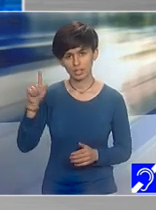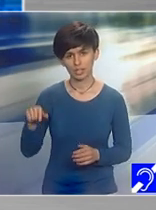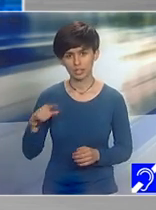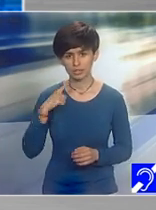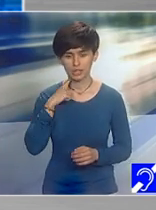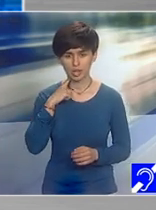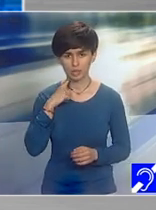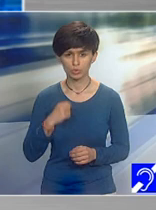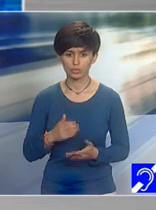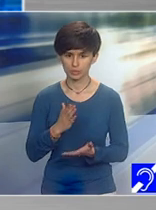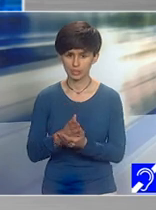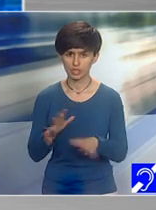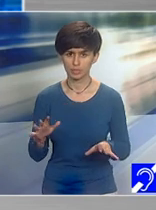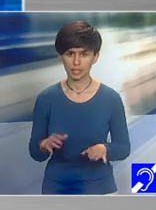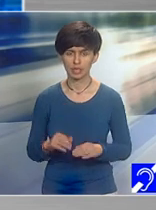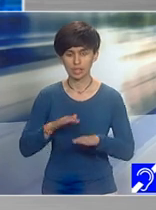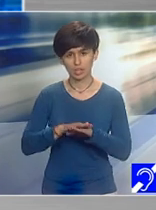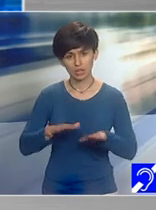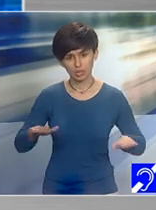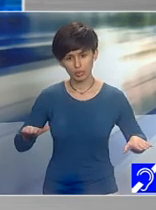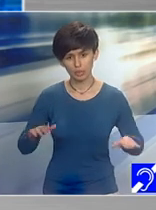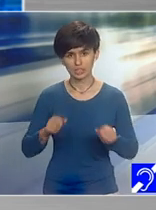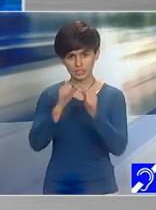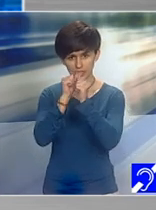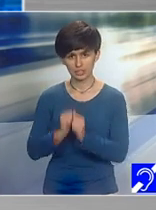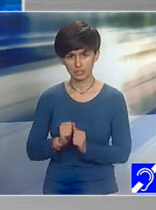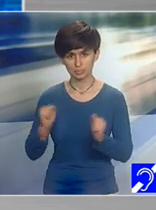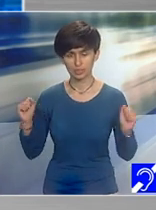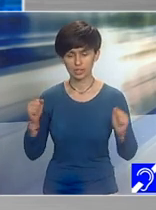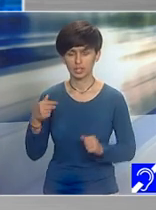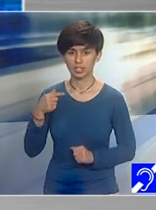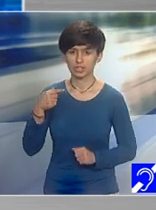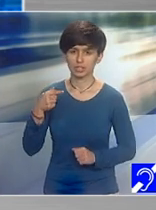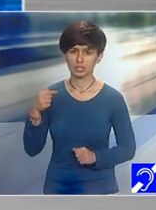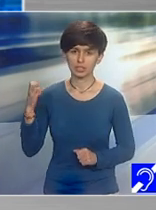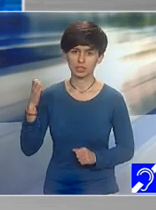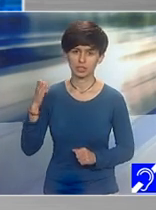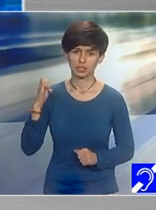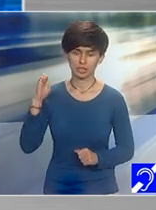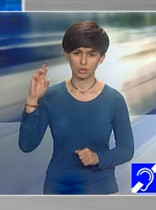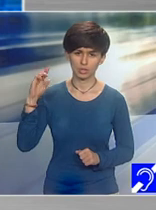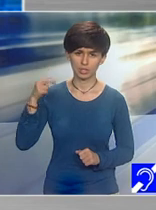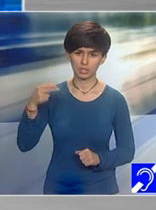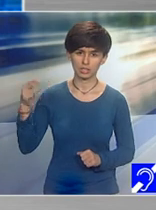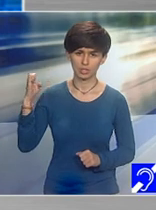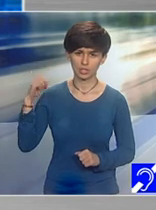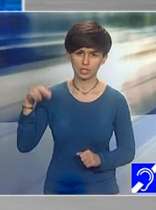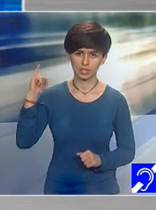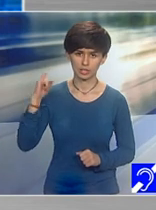baza de agrement din Gheorgheni, o bază de agrement sport și sportivă și de agrement, care va cuprinde